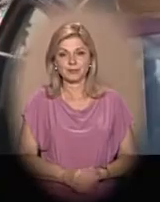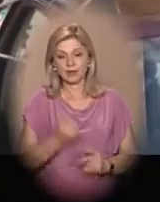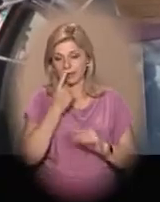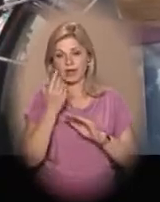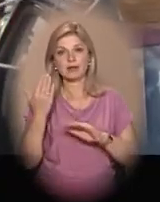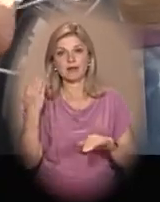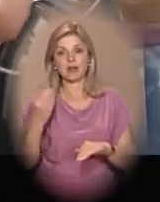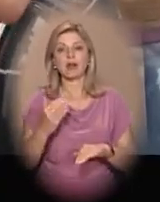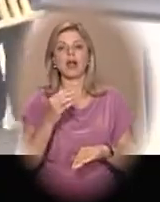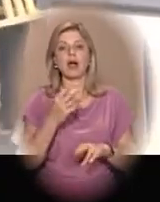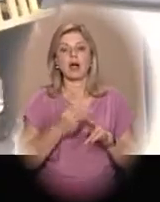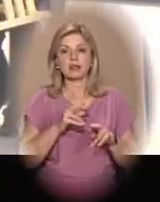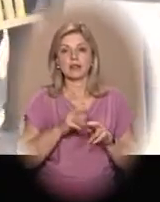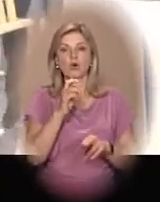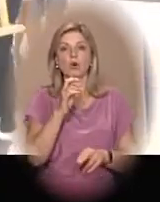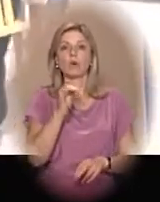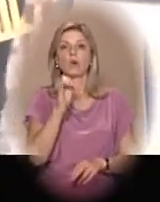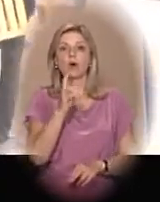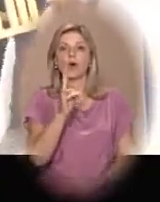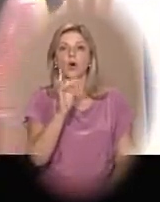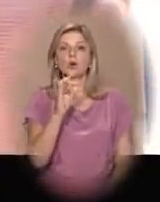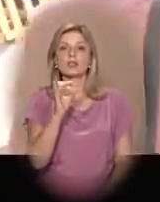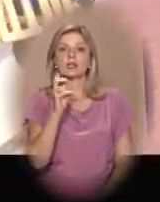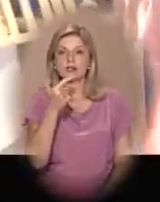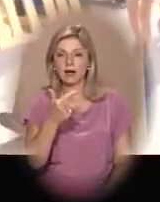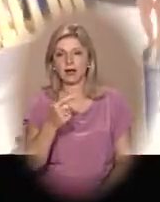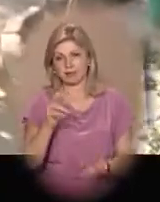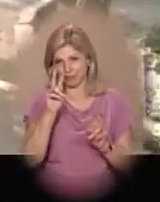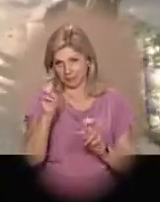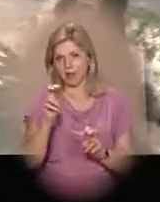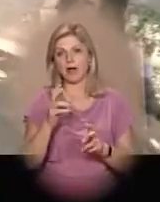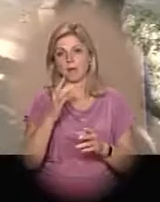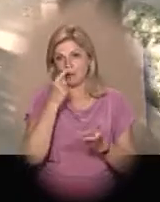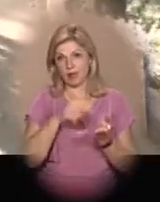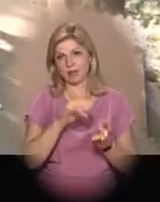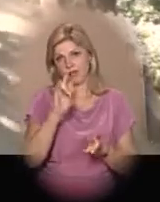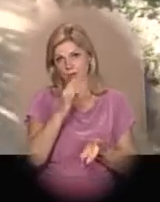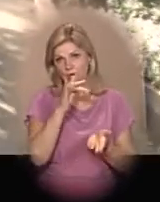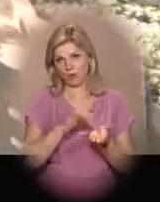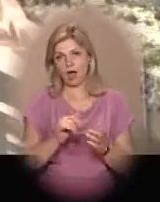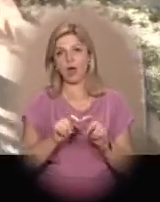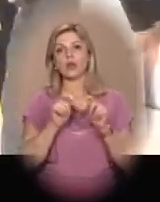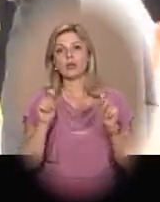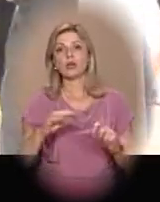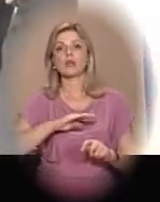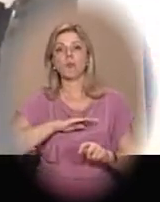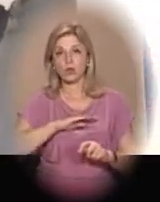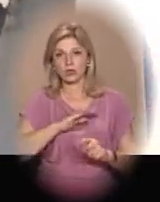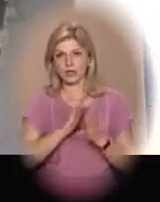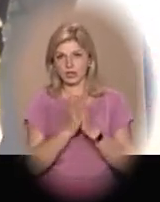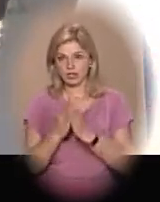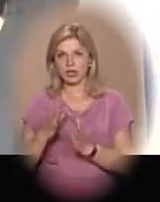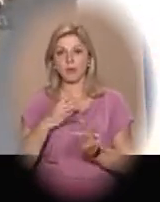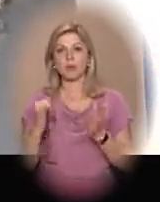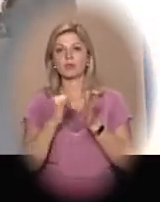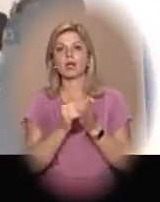Віднедавна буккросинг, популярний громадський літературний рух, дістався і Миколаєва. Спершу відкриту книжкову полицю для дорослих читачів було